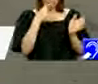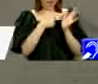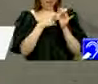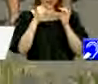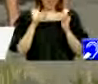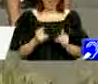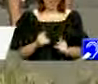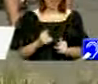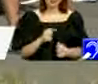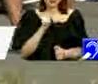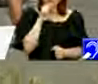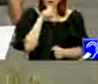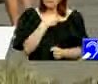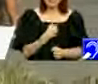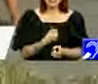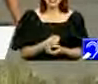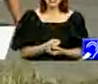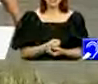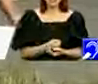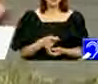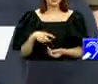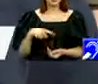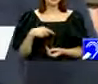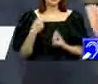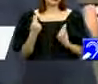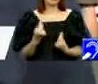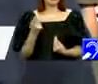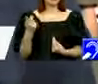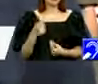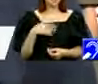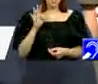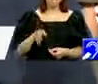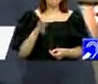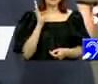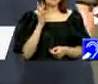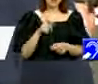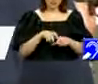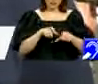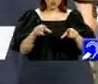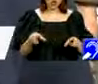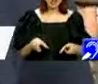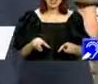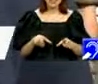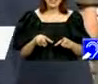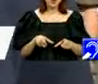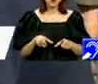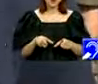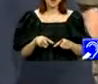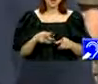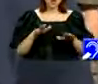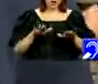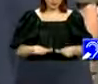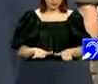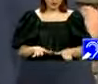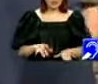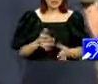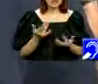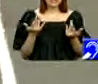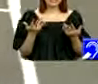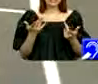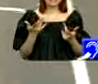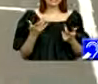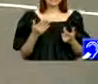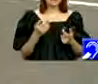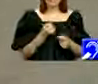aici cu tenacitate și sunt buni. Avem 14 terenuri în bază, sunt câteva zeci